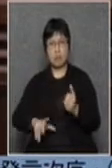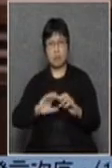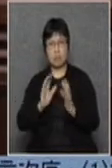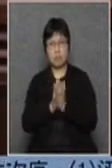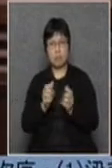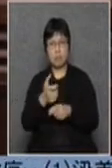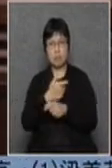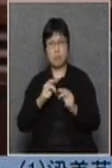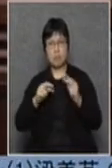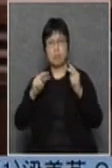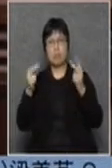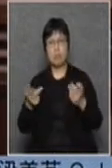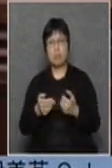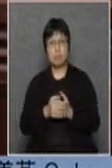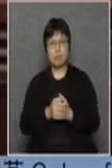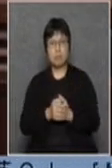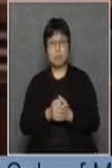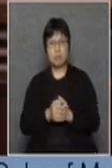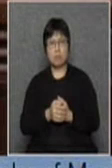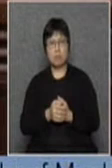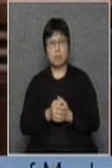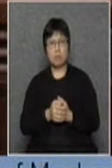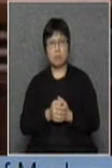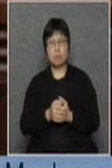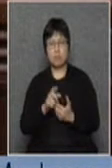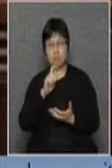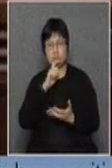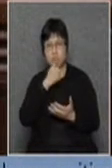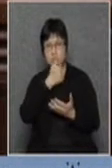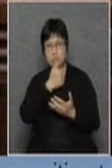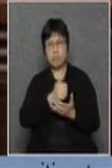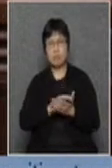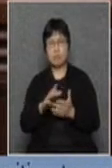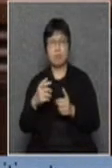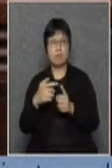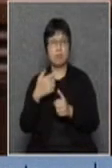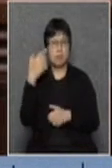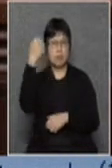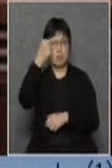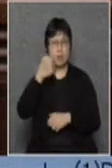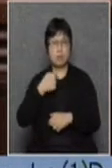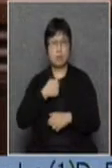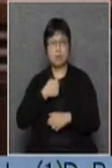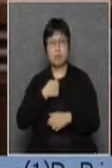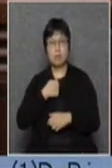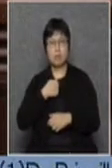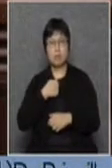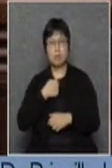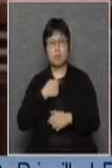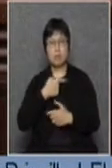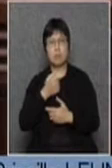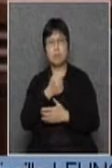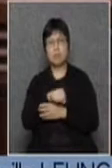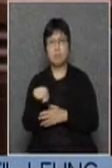經濟發展咧，係更加咧係有利。主席， 我亦都係唔同意